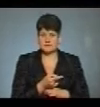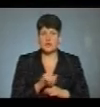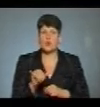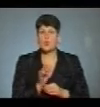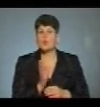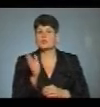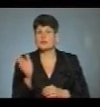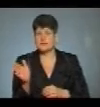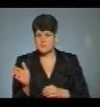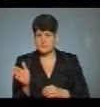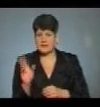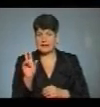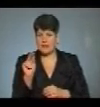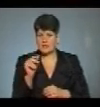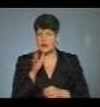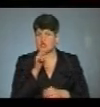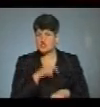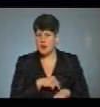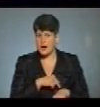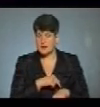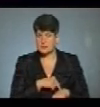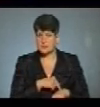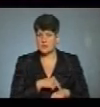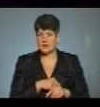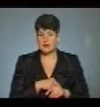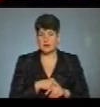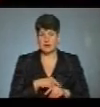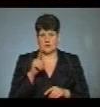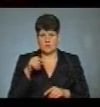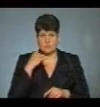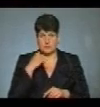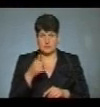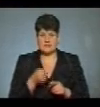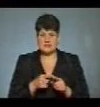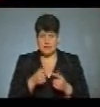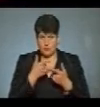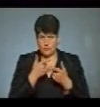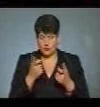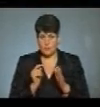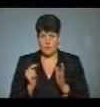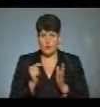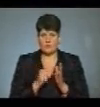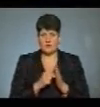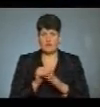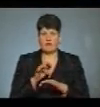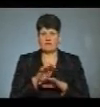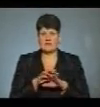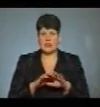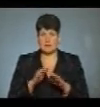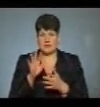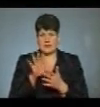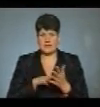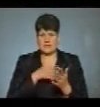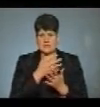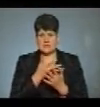куди, дата, час і контактний, і надсилають повідомлення. Оце повідомлення попадає в таблицю, в